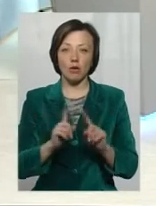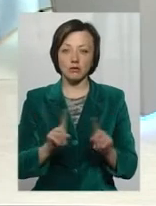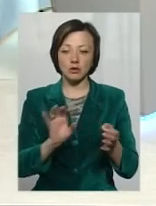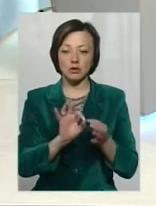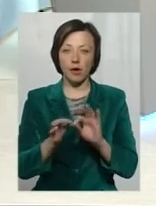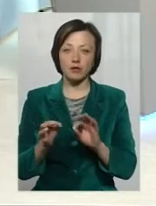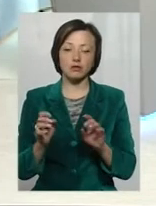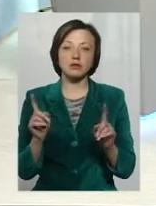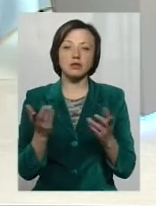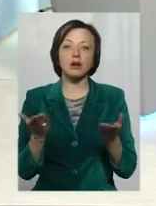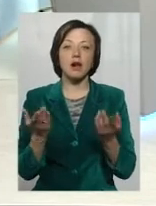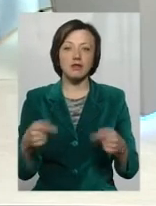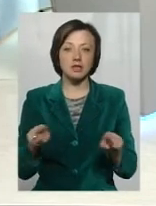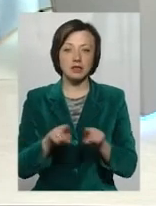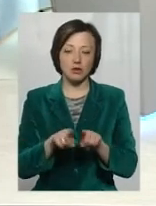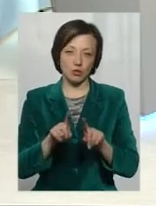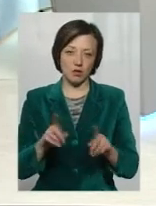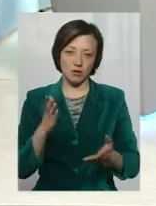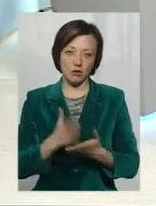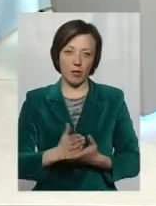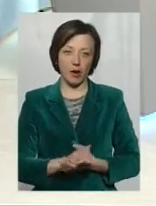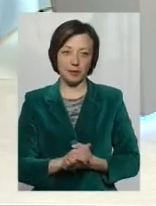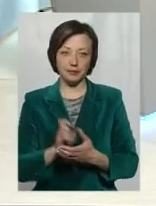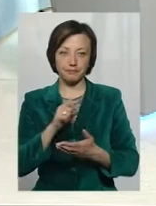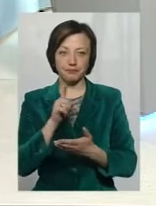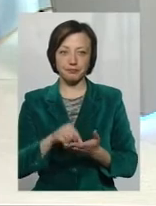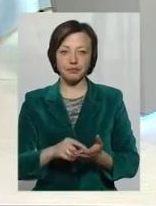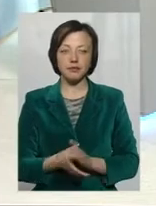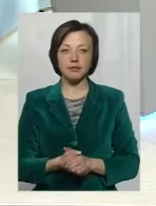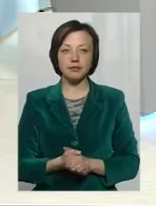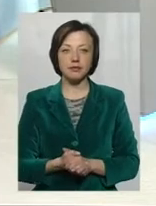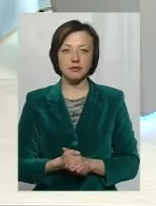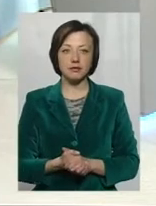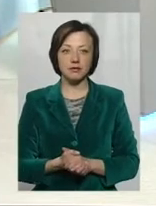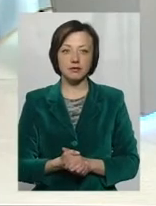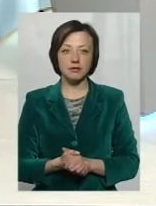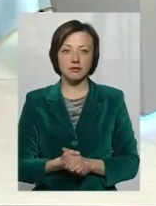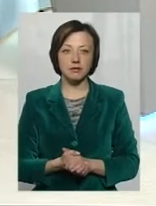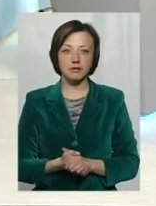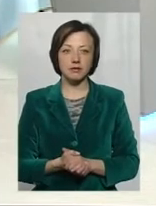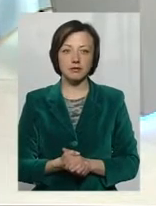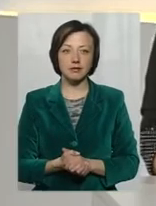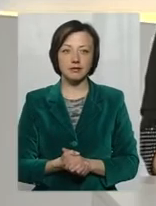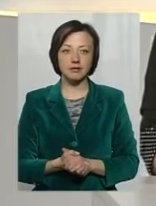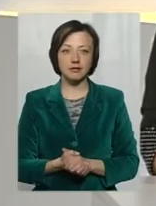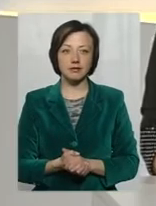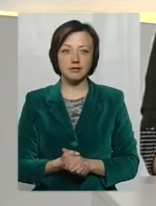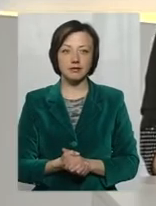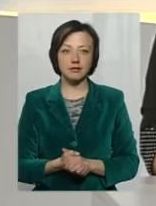проходить підготовка і які ж все ж таки особливості вона має? Ну, я слово передам своєму колезі. Пане Сергій.